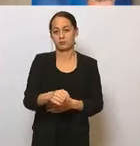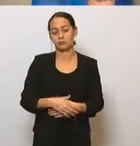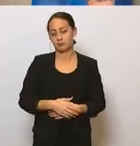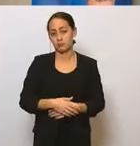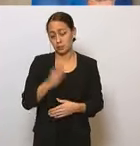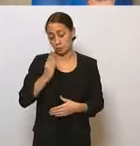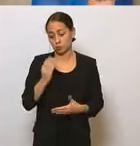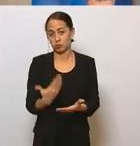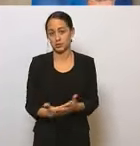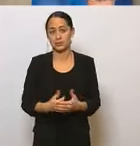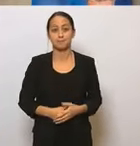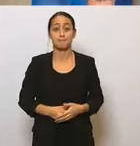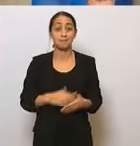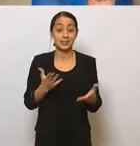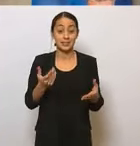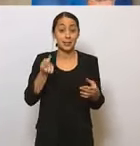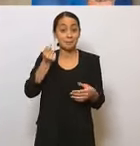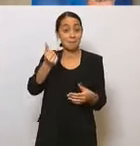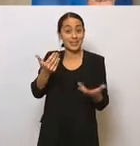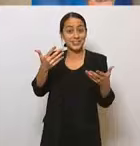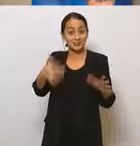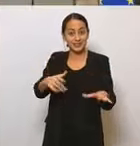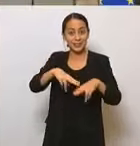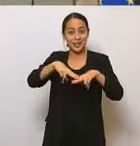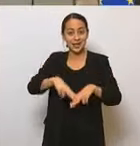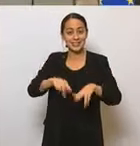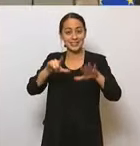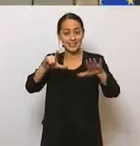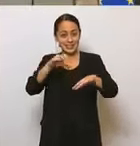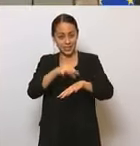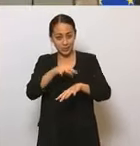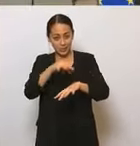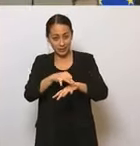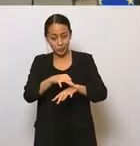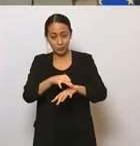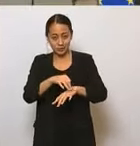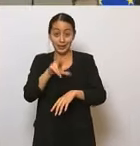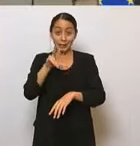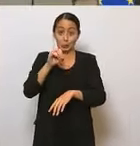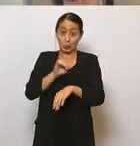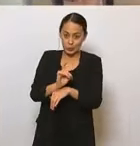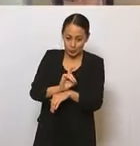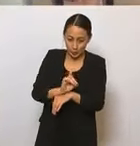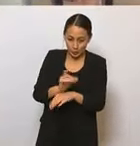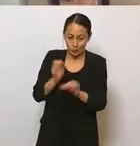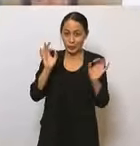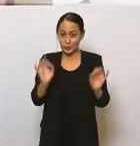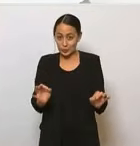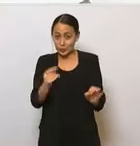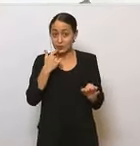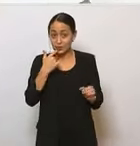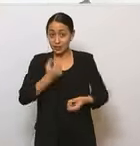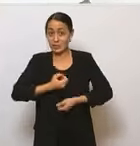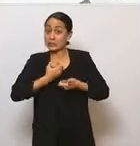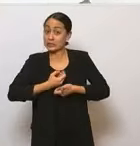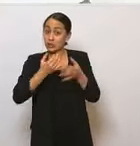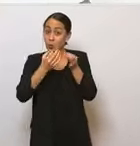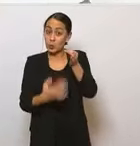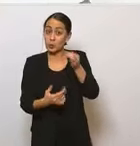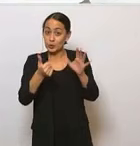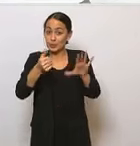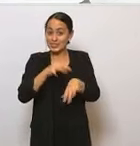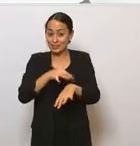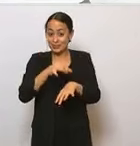Nous arrivons à la fin. Il nous reste 7 minutes et 30 secondes. Si vous voulez entendre ma grande conclusion de 6 minutes, vous n'avez pas beaucoup de temps pour